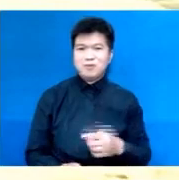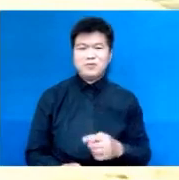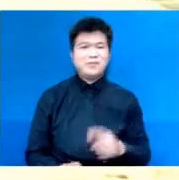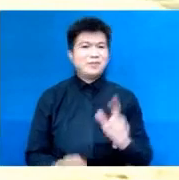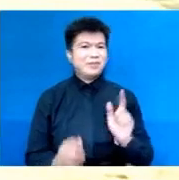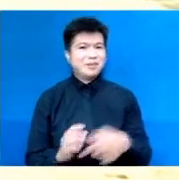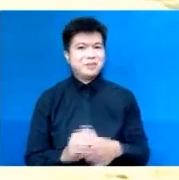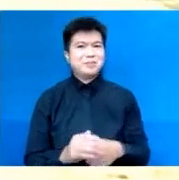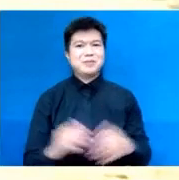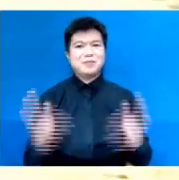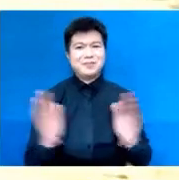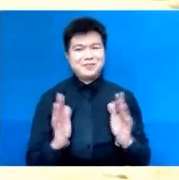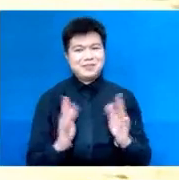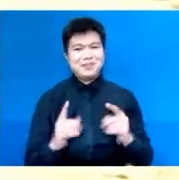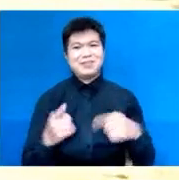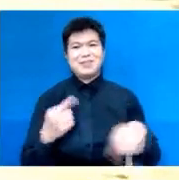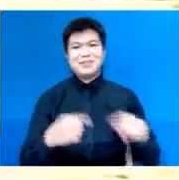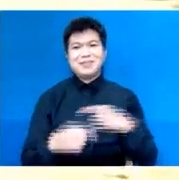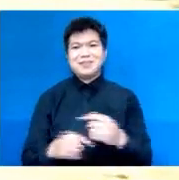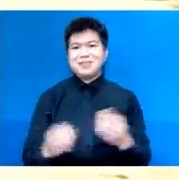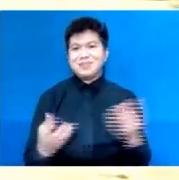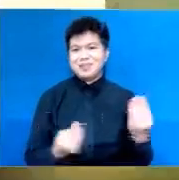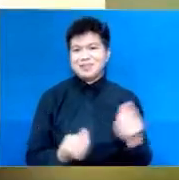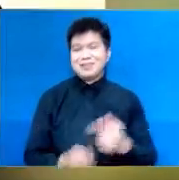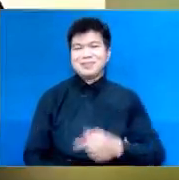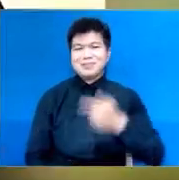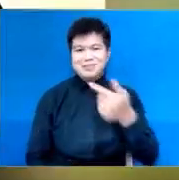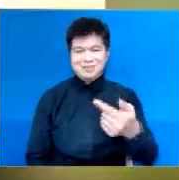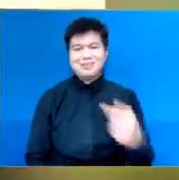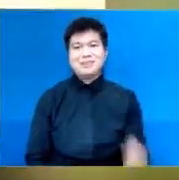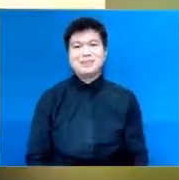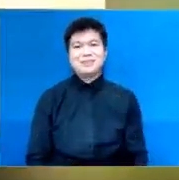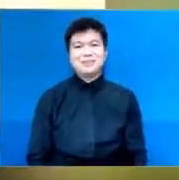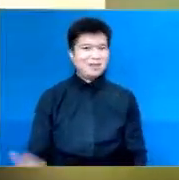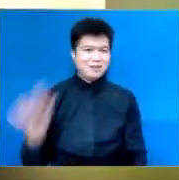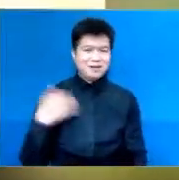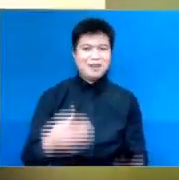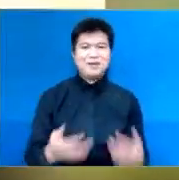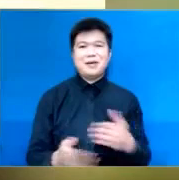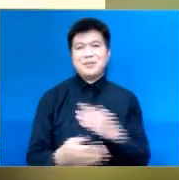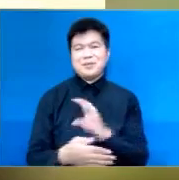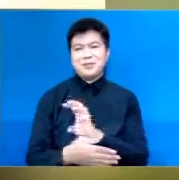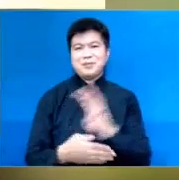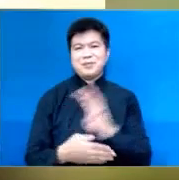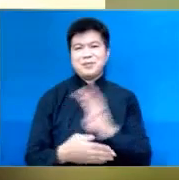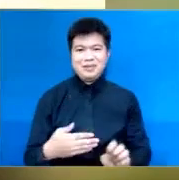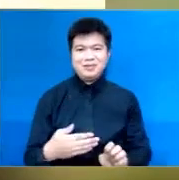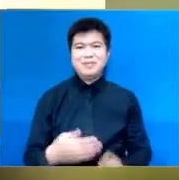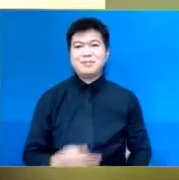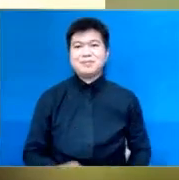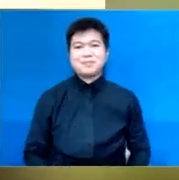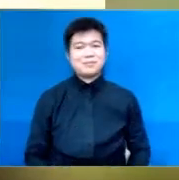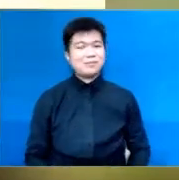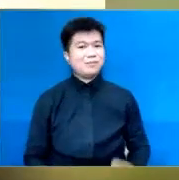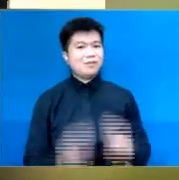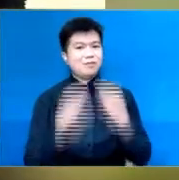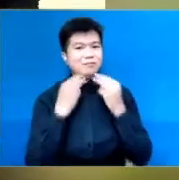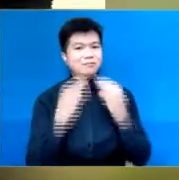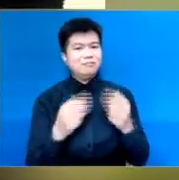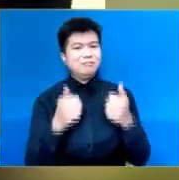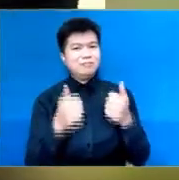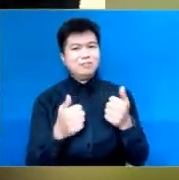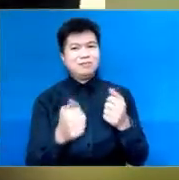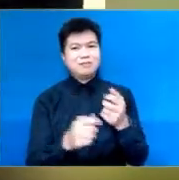Yan muna ang latest dito, Gretchen. Tara na. Happy Napakaganda weekend. Nga nung mensahe ng Love Boracay, pangalagaan natin ang